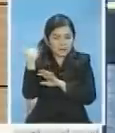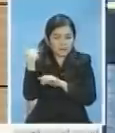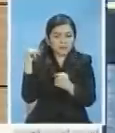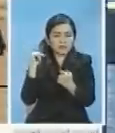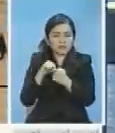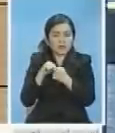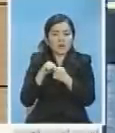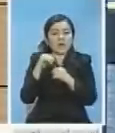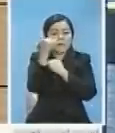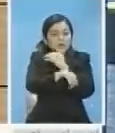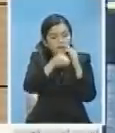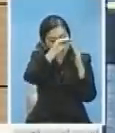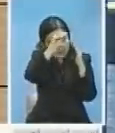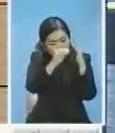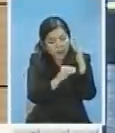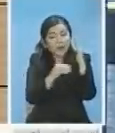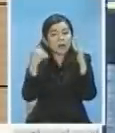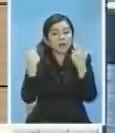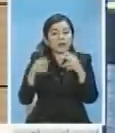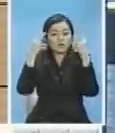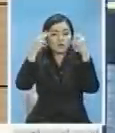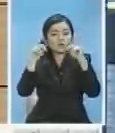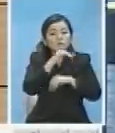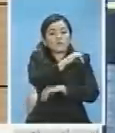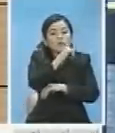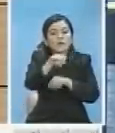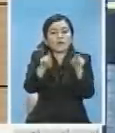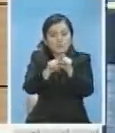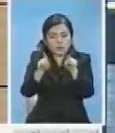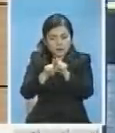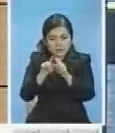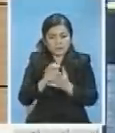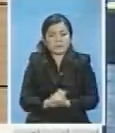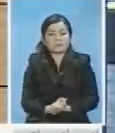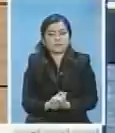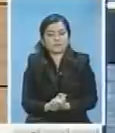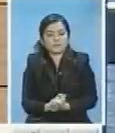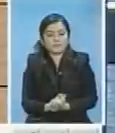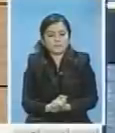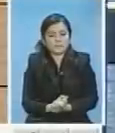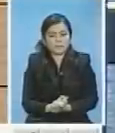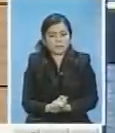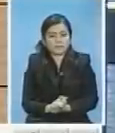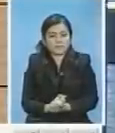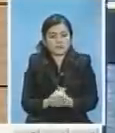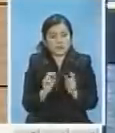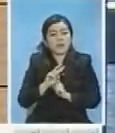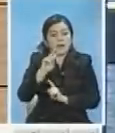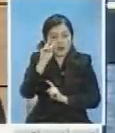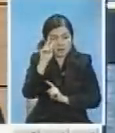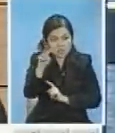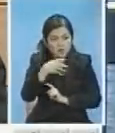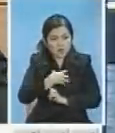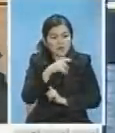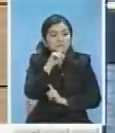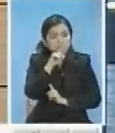เราและอีกหลายๆประเทศที่ท่านนายกรัฐมนตรีเดินทางไปนี่คือสิ่งที่เป็นประการที่สองที่ผมอยากจะสอบ